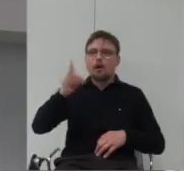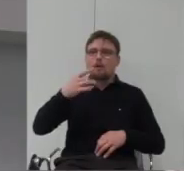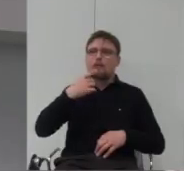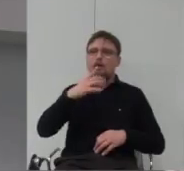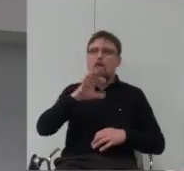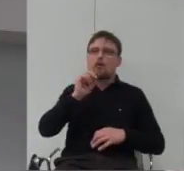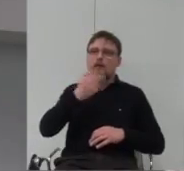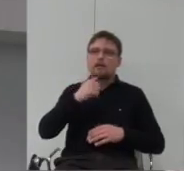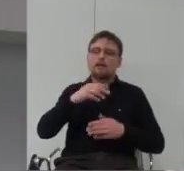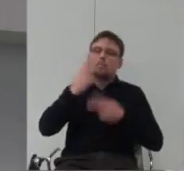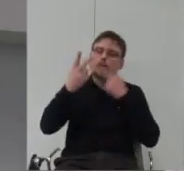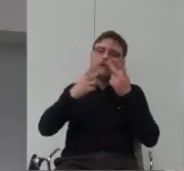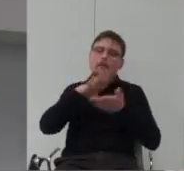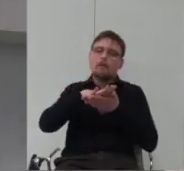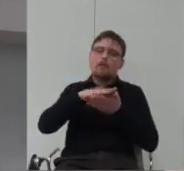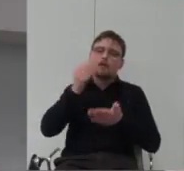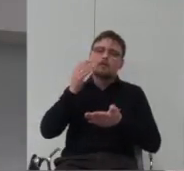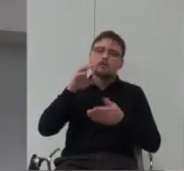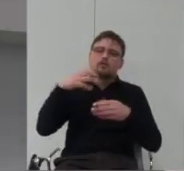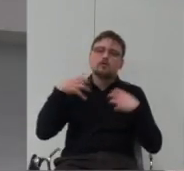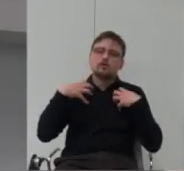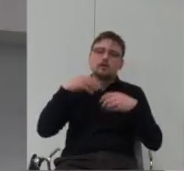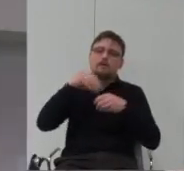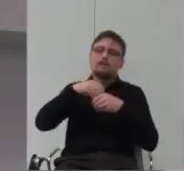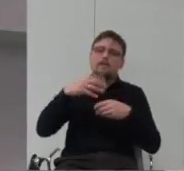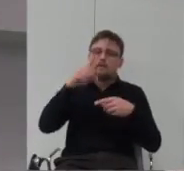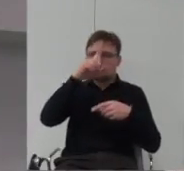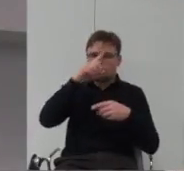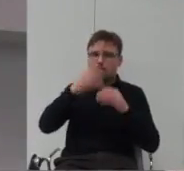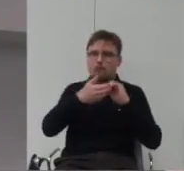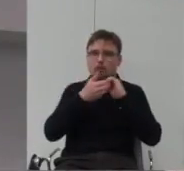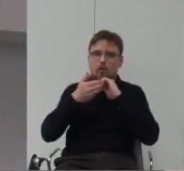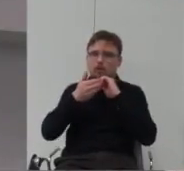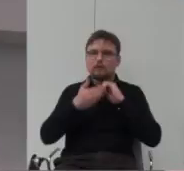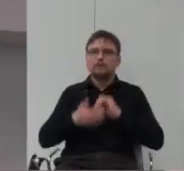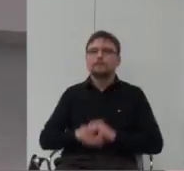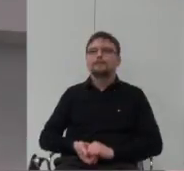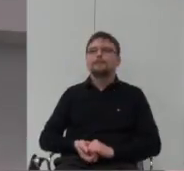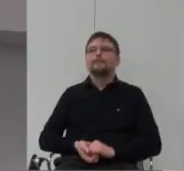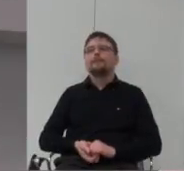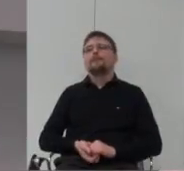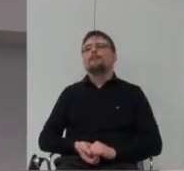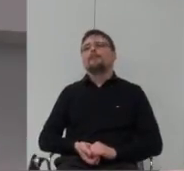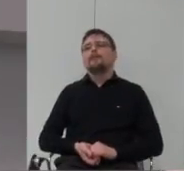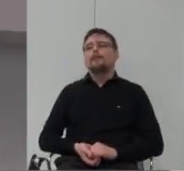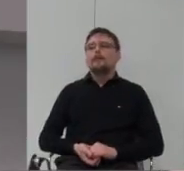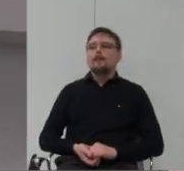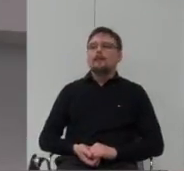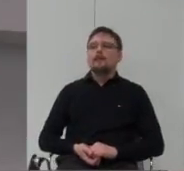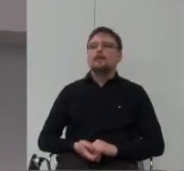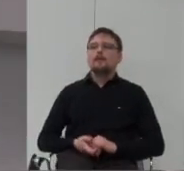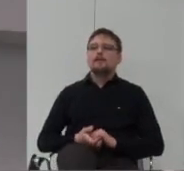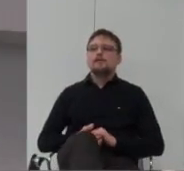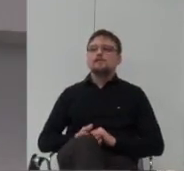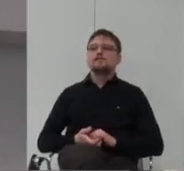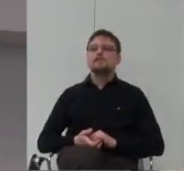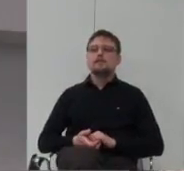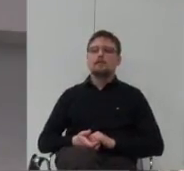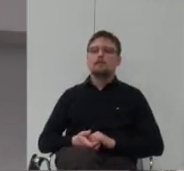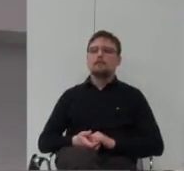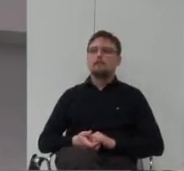poprosimy Paulinę Maląg, która opowie nam o poszukiwaniu modelu życia we wspólnocie. Mogę od początku.